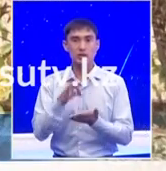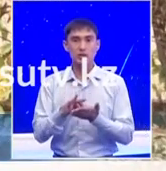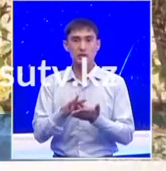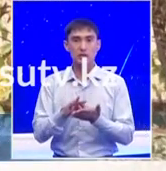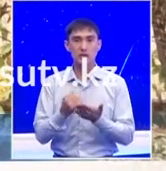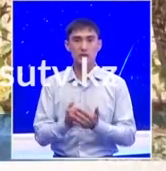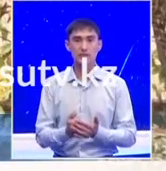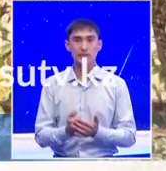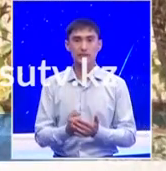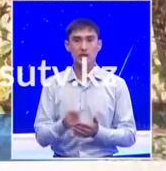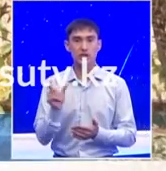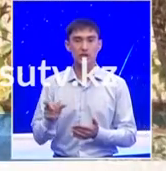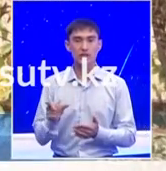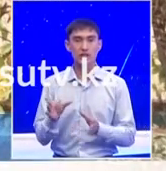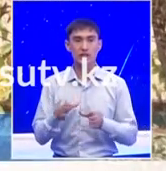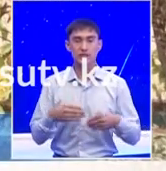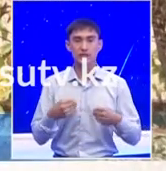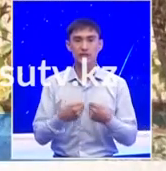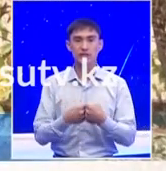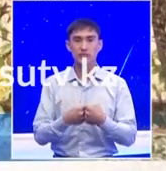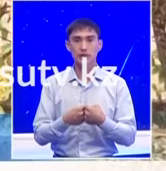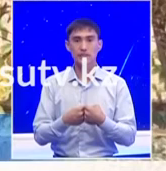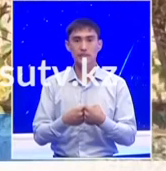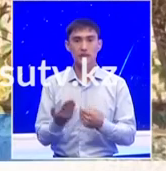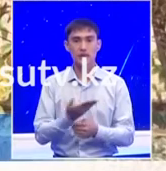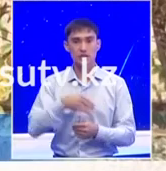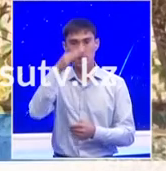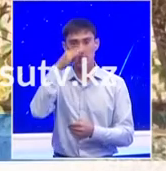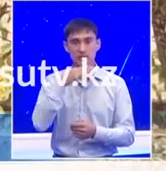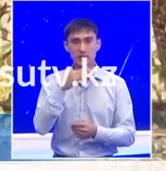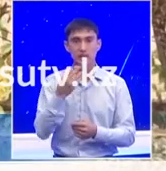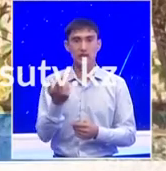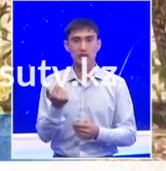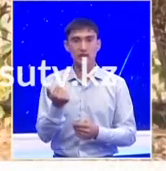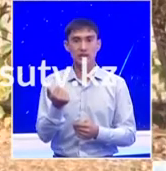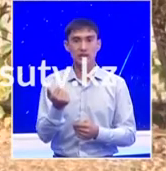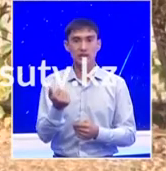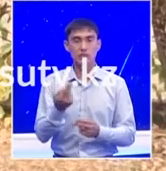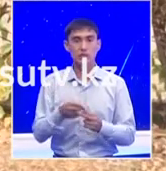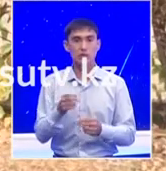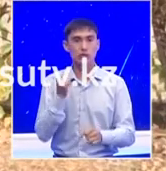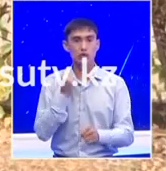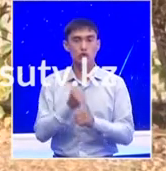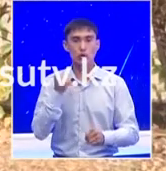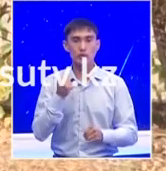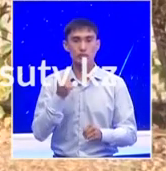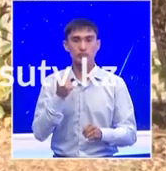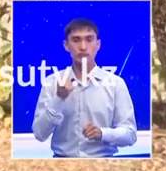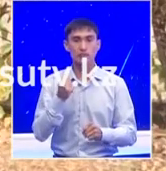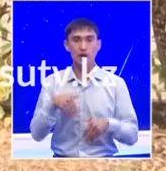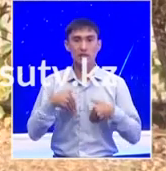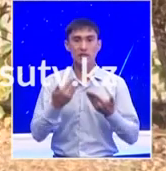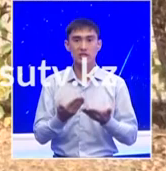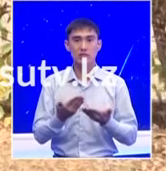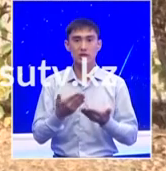человек в семье. Наш отец, конечно, был очень строгим по отношению, как